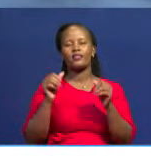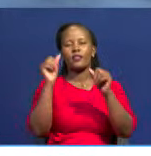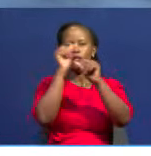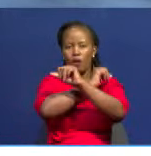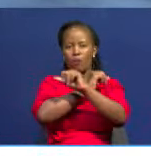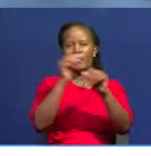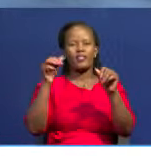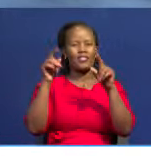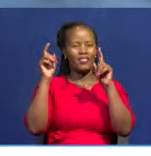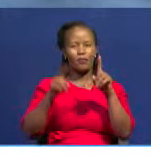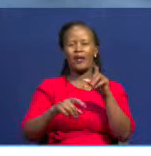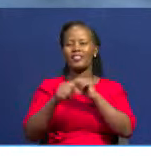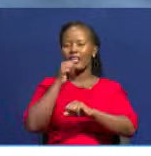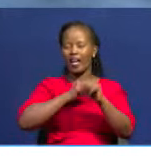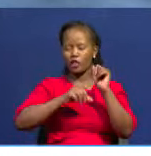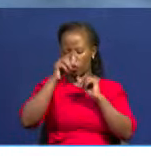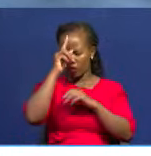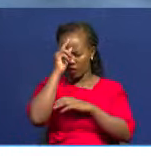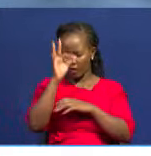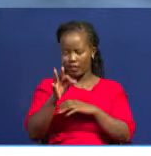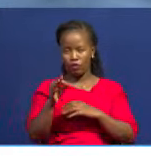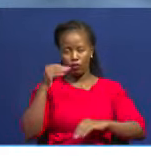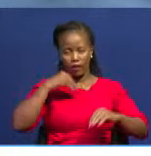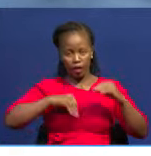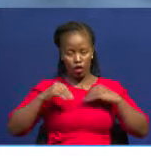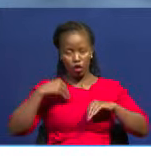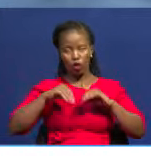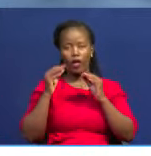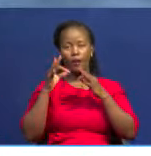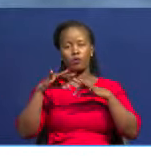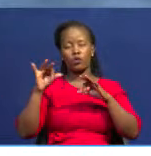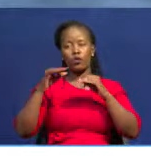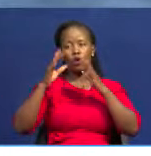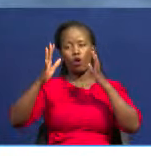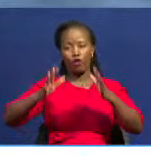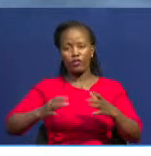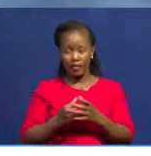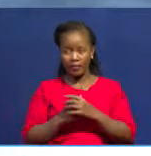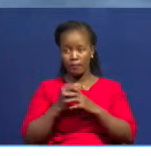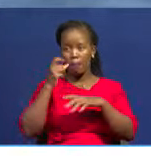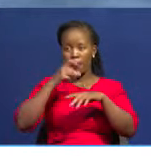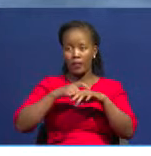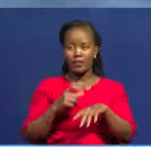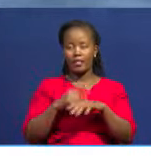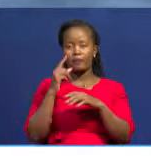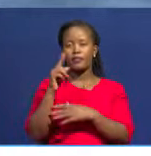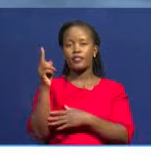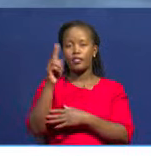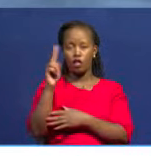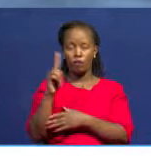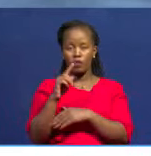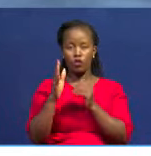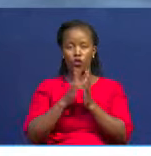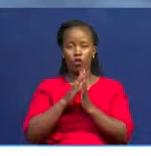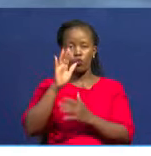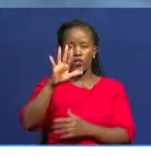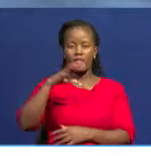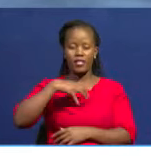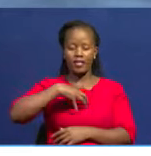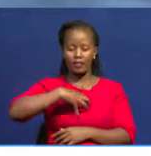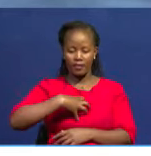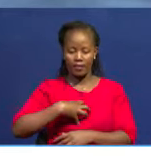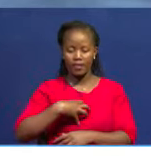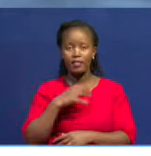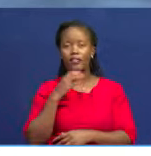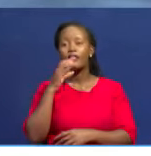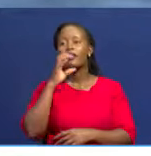kuzuia maandamano yanayozidi kushuhudiwa humu nchini. Wakizungumza jijini Nairobi ambapo waliongozwa na mlezi wao mstaafu Kung'u Muigai,